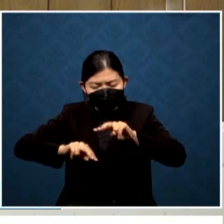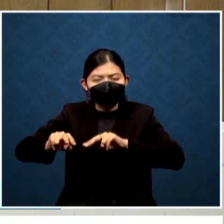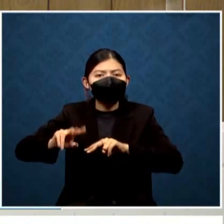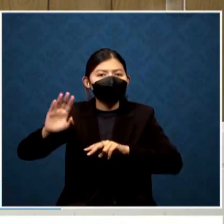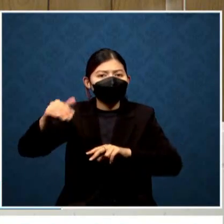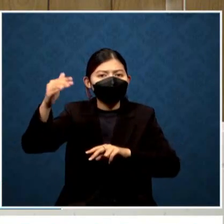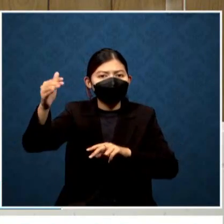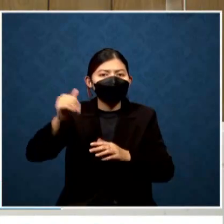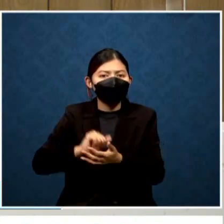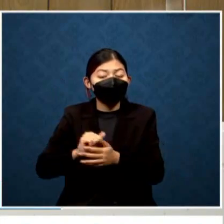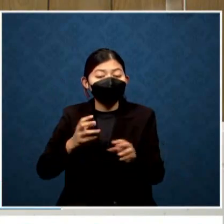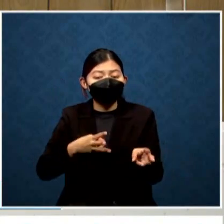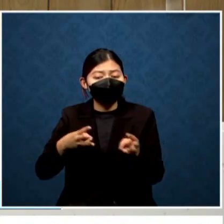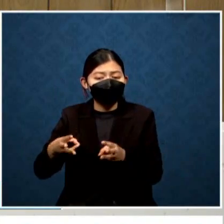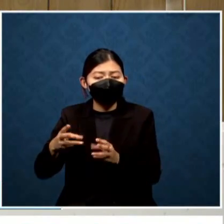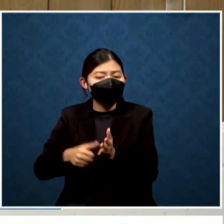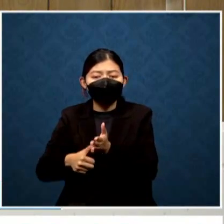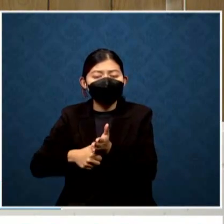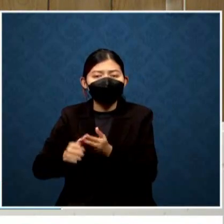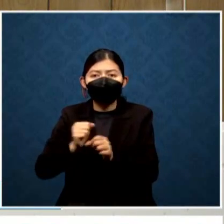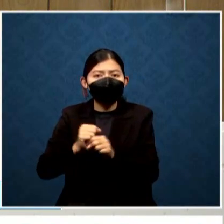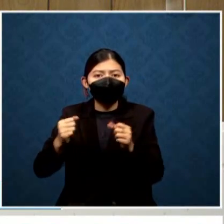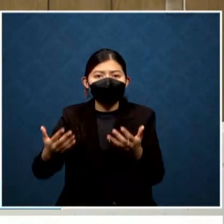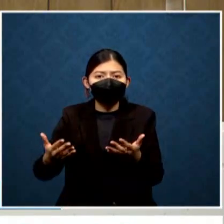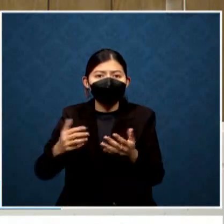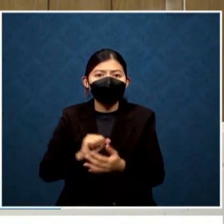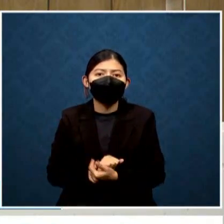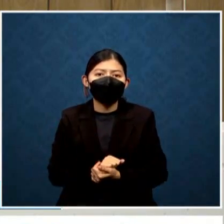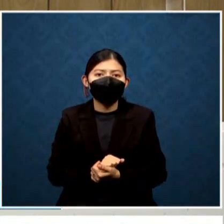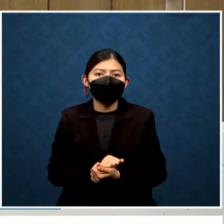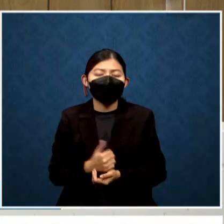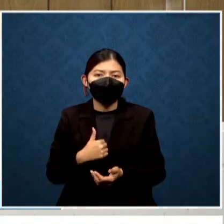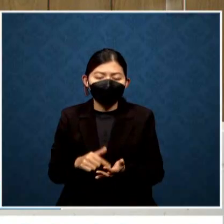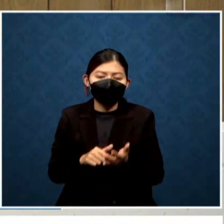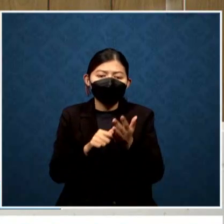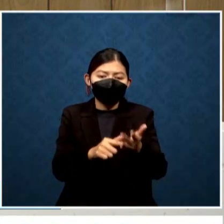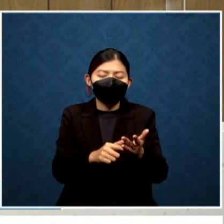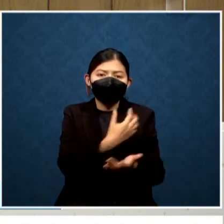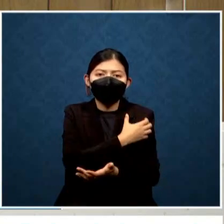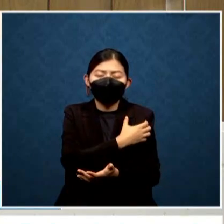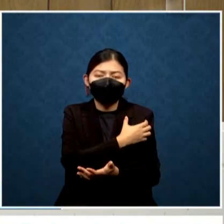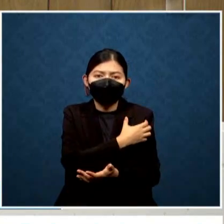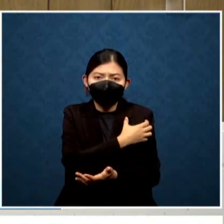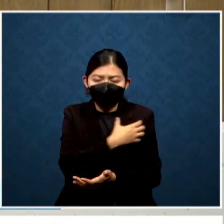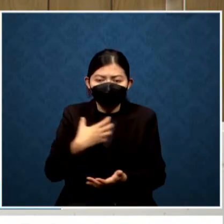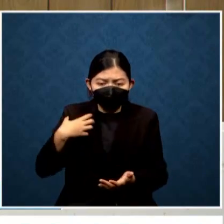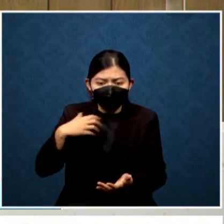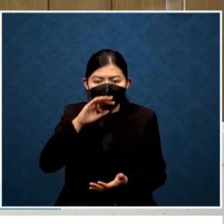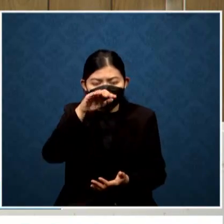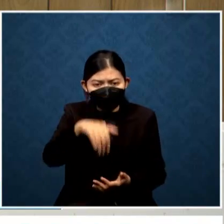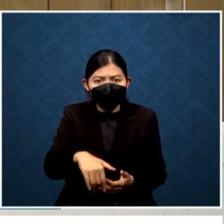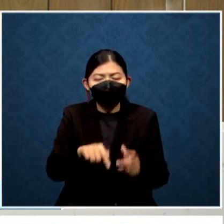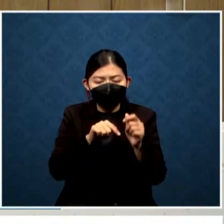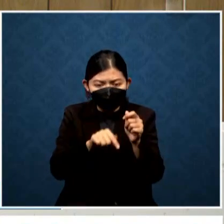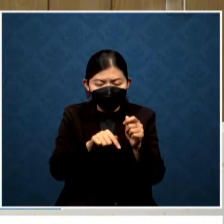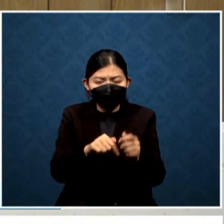ว่าดำเนินการอย่างไรนะครับผมเสนอแนะว่าท่านนายอำเภอต้องรับผิดชอบพื้นที่มันอาจจะมาถึงท่านผู้ว่าการจังหวัดด้วย